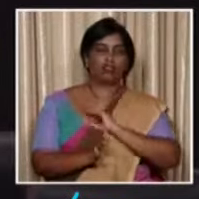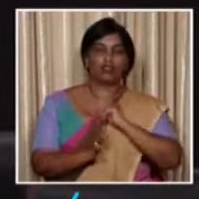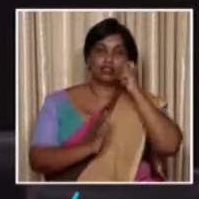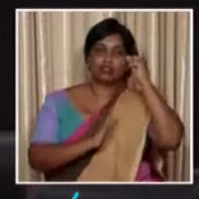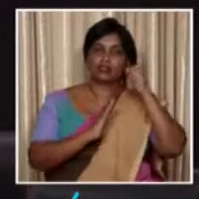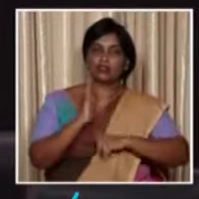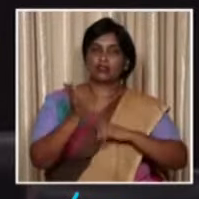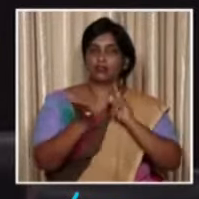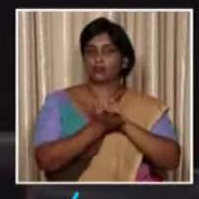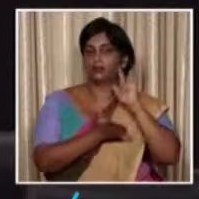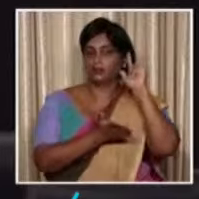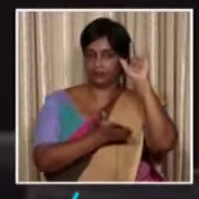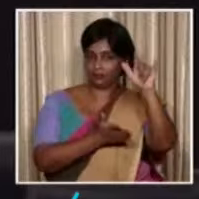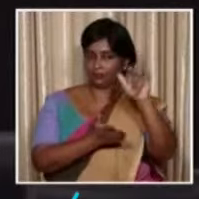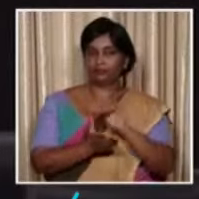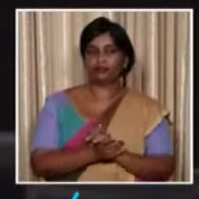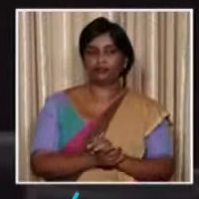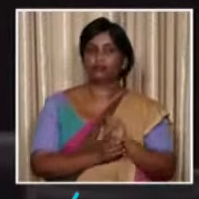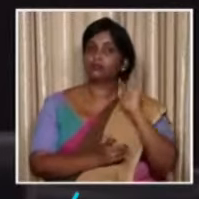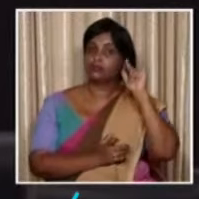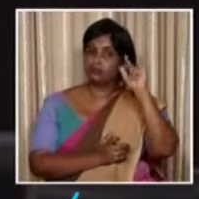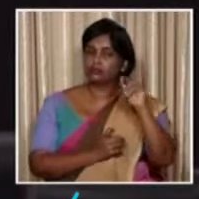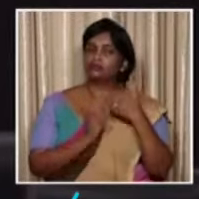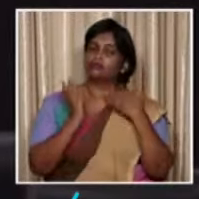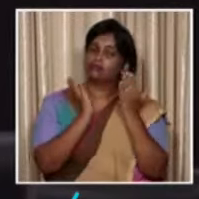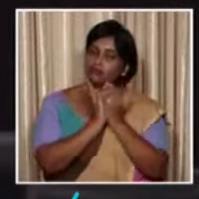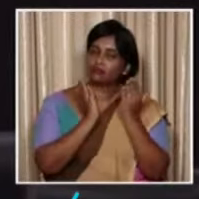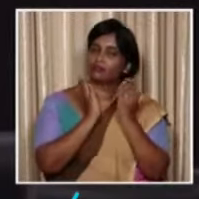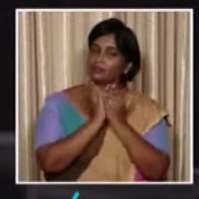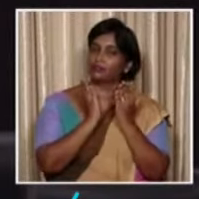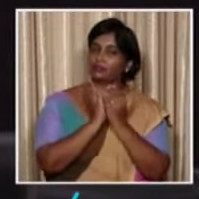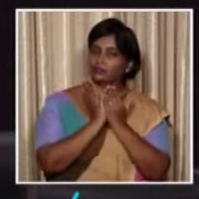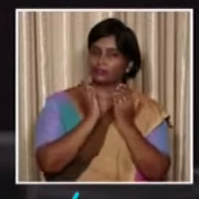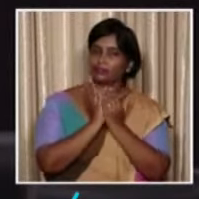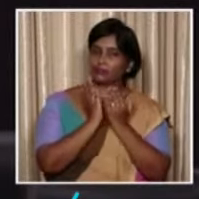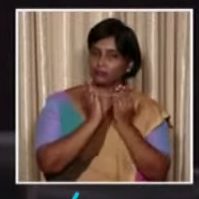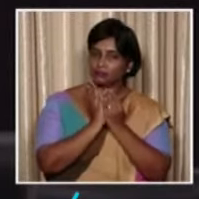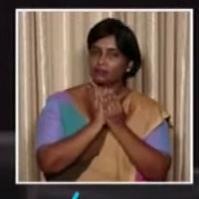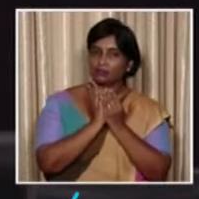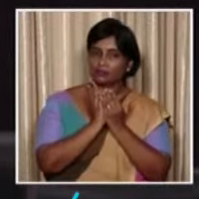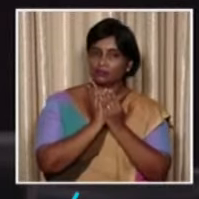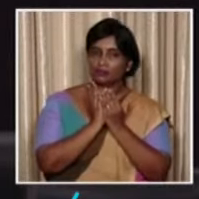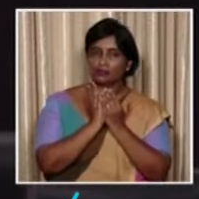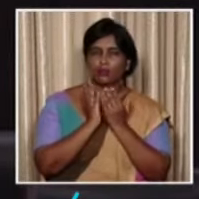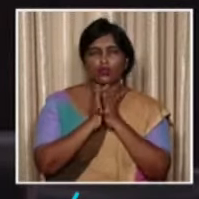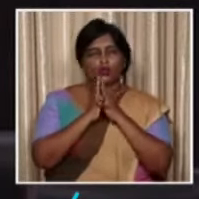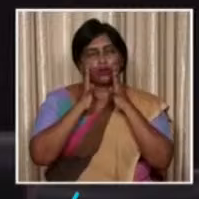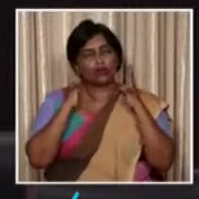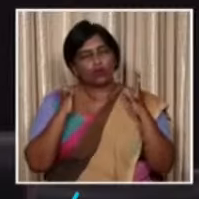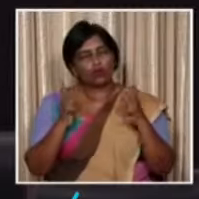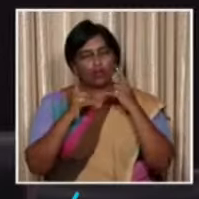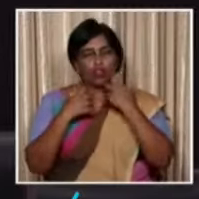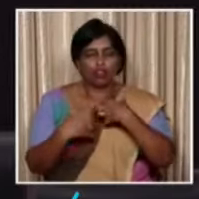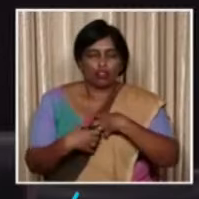गिया गील मम वैडिदूर अद्यापने लबन गमंग अंत दुक्विंद कथा नायक